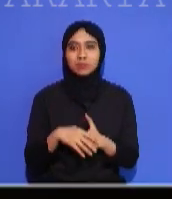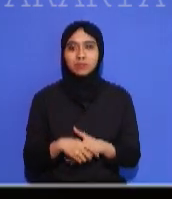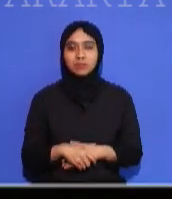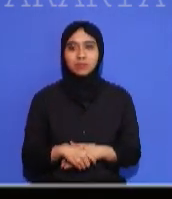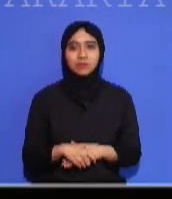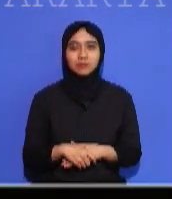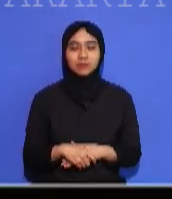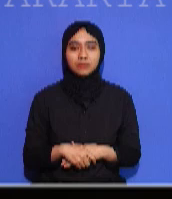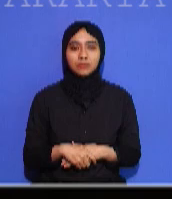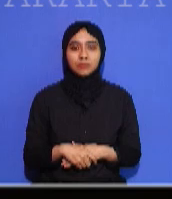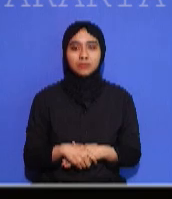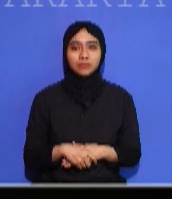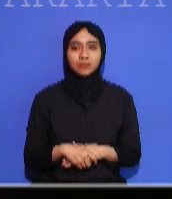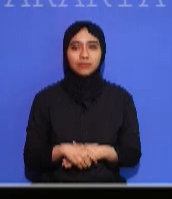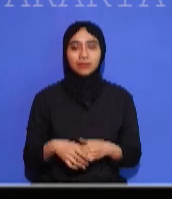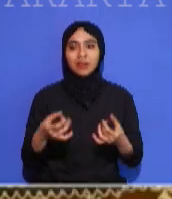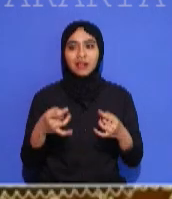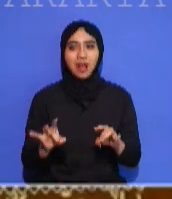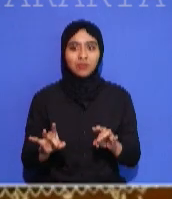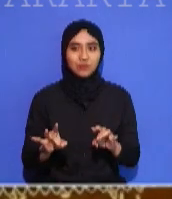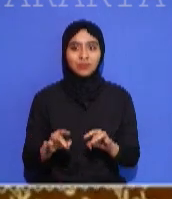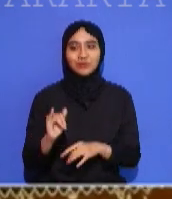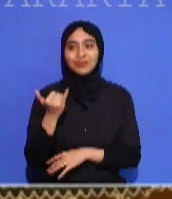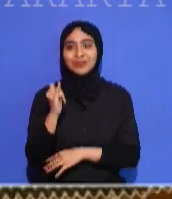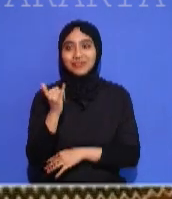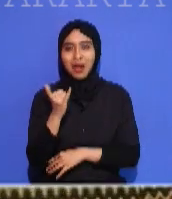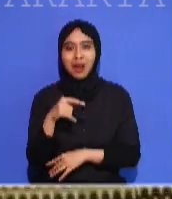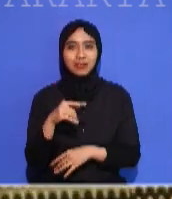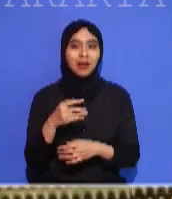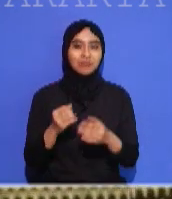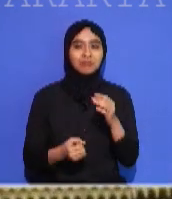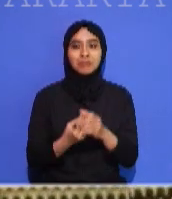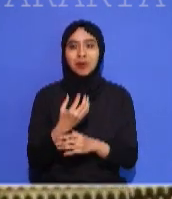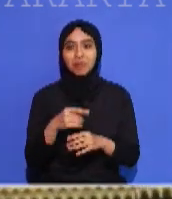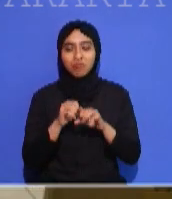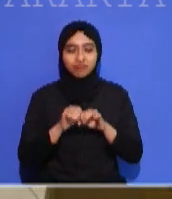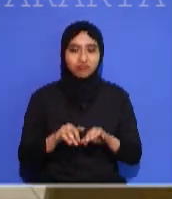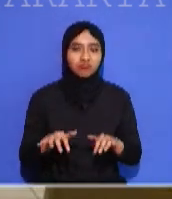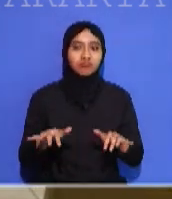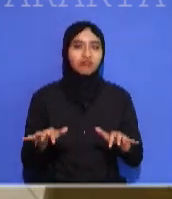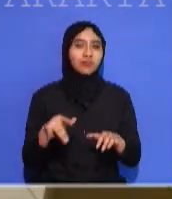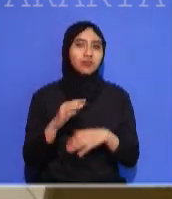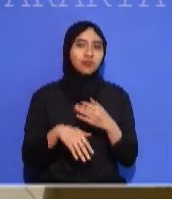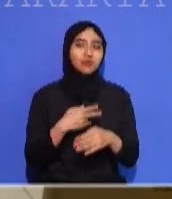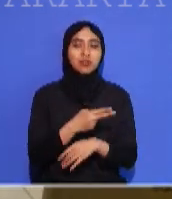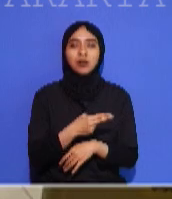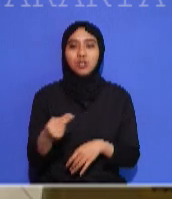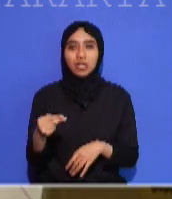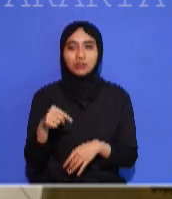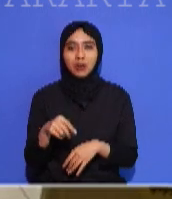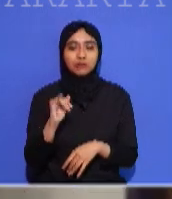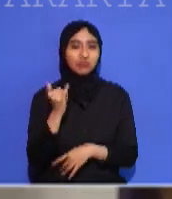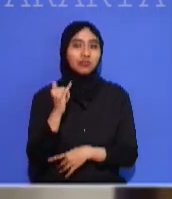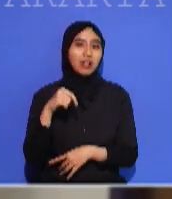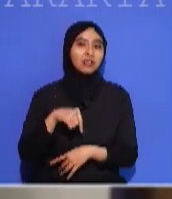Suwito dari Kraton ngayo Jakarta Hadiningrat dan berkembang ke seluruh prelosok tanah air di Yogyakarta seni bela diri ini